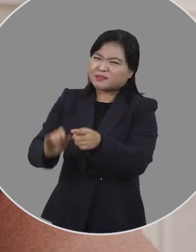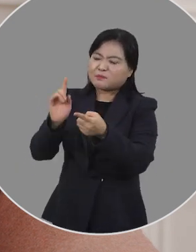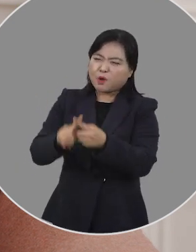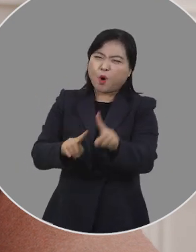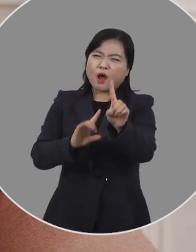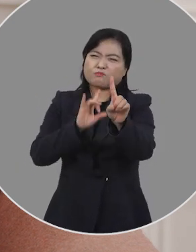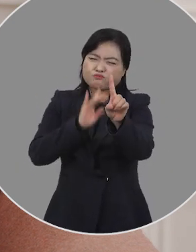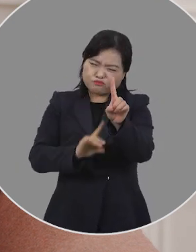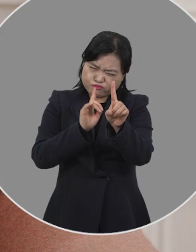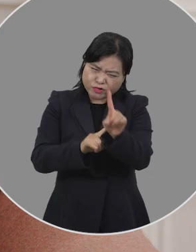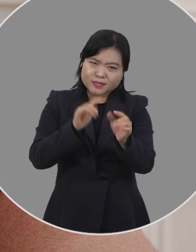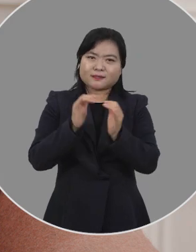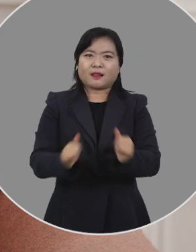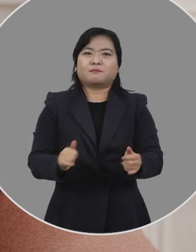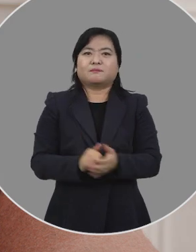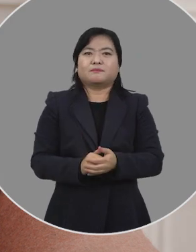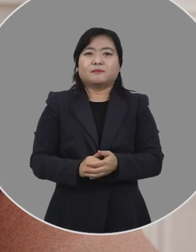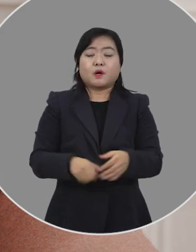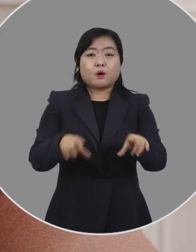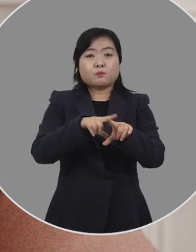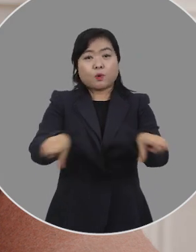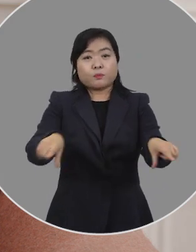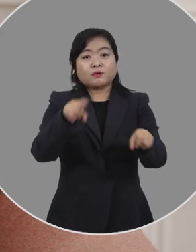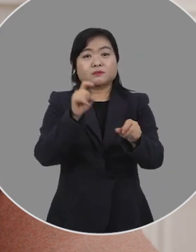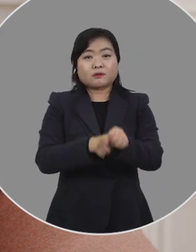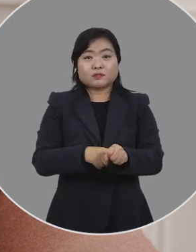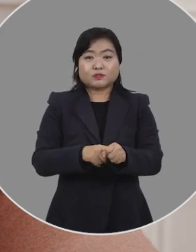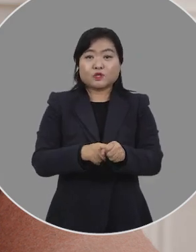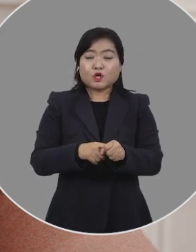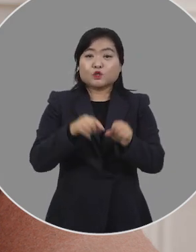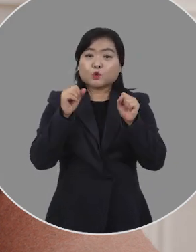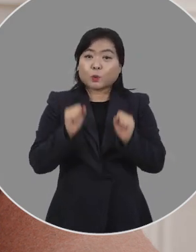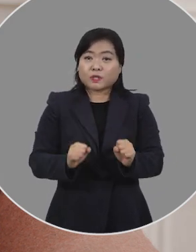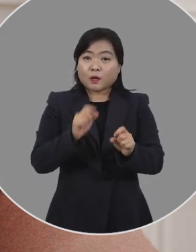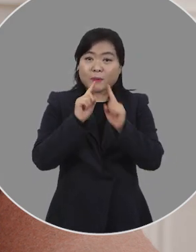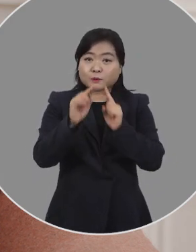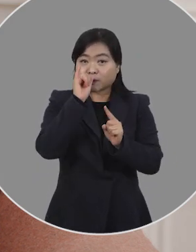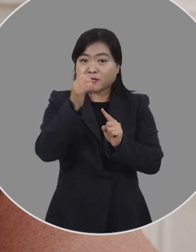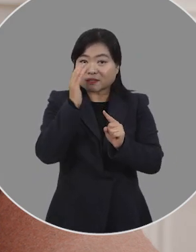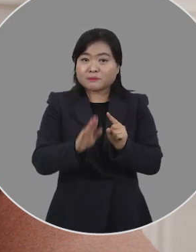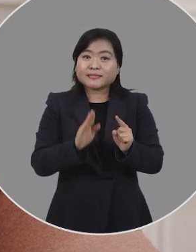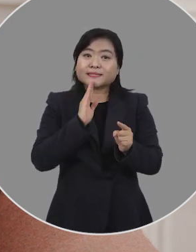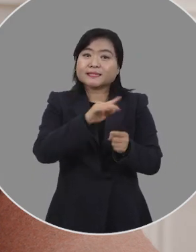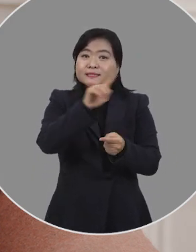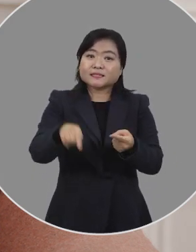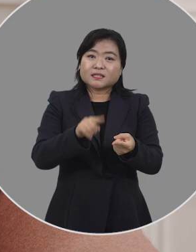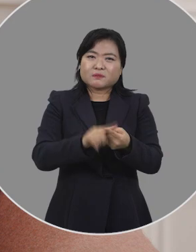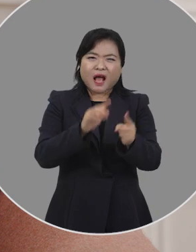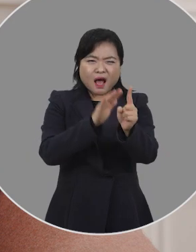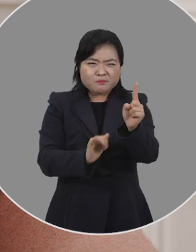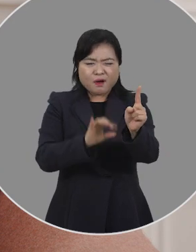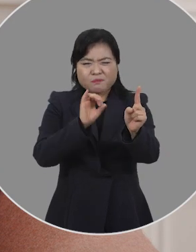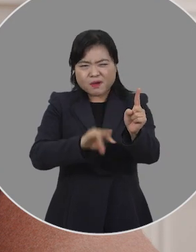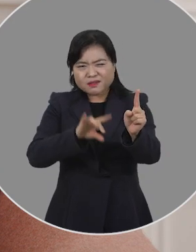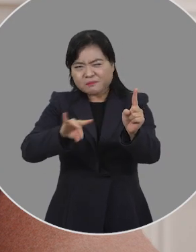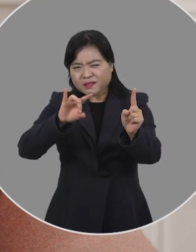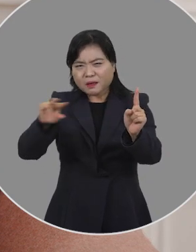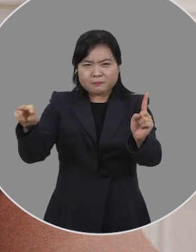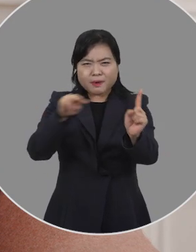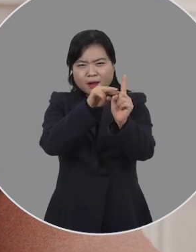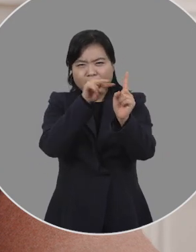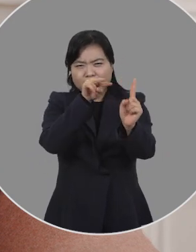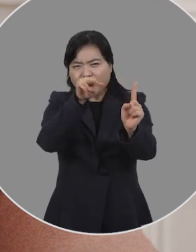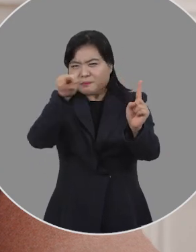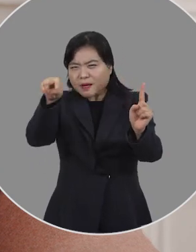그 고유성, 그러니까 이제 보편적인 존재라는 말씀도 하셨는데 사실 그 부분을 보게 하자라는 게 어쩌면은